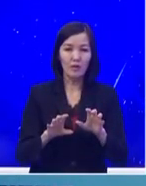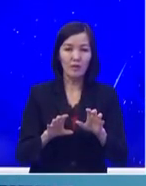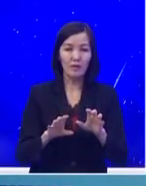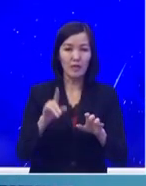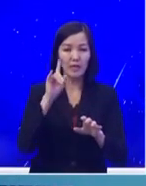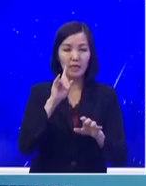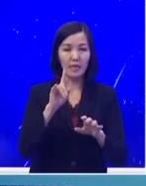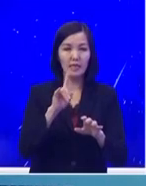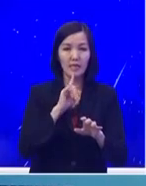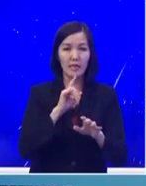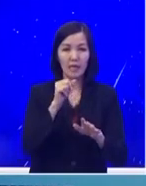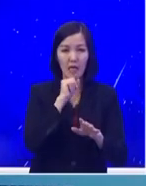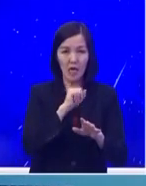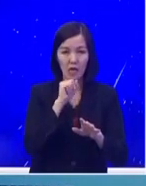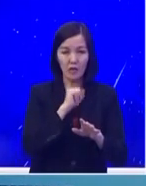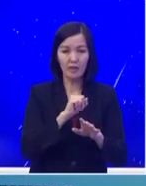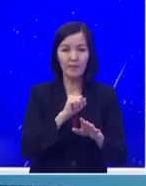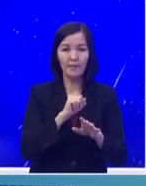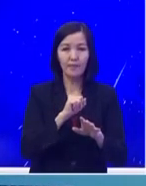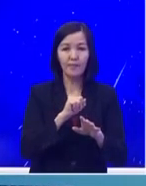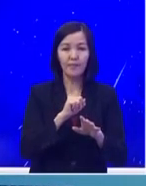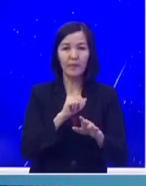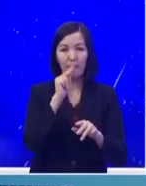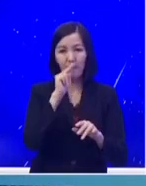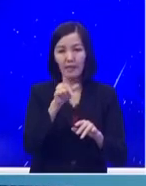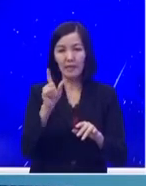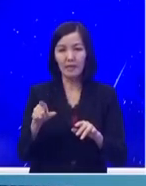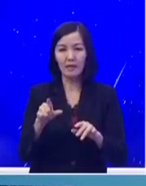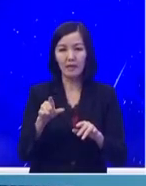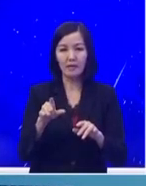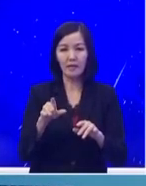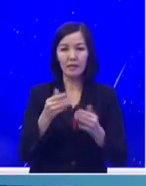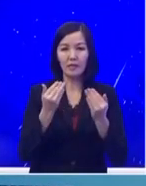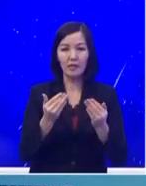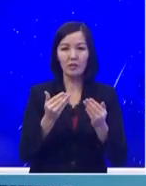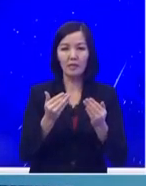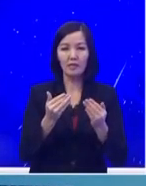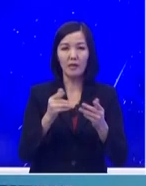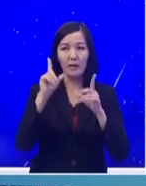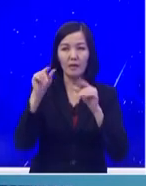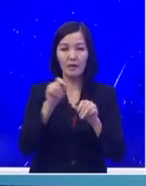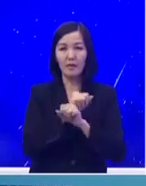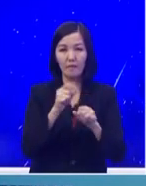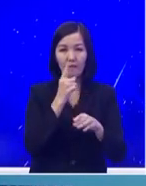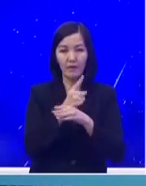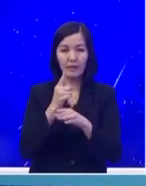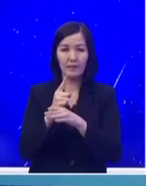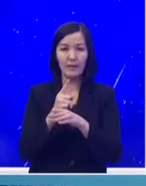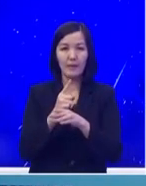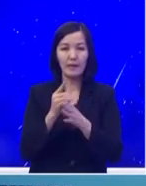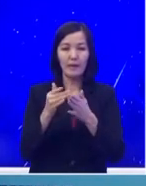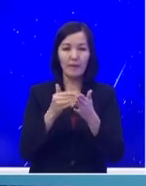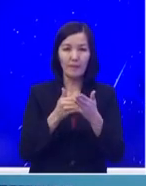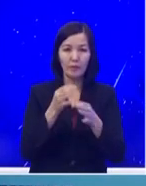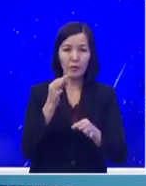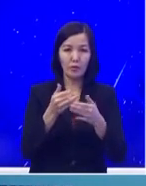Республики Казахстан «Кража». В отношении подозреваемого избрана мера пресечения подписка о невыезде. Проводятся